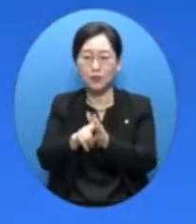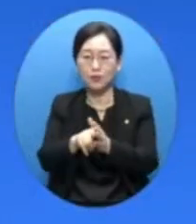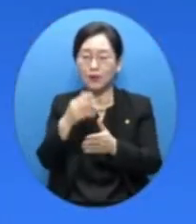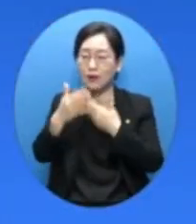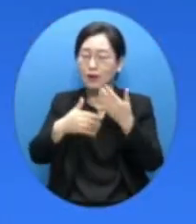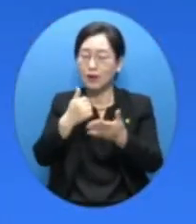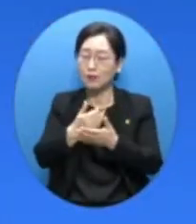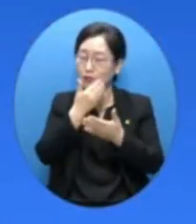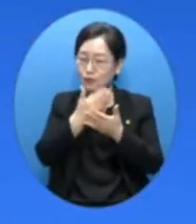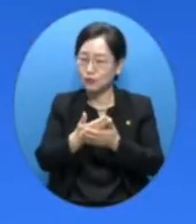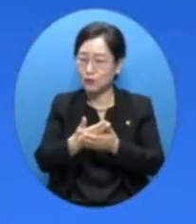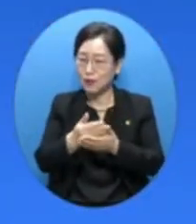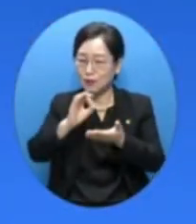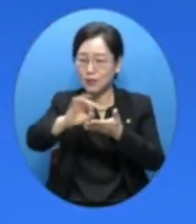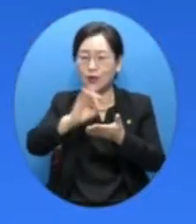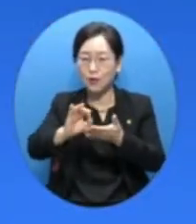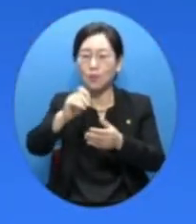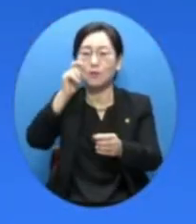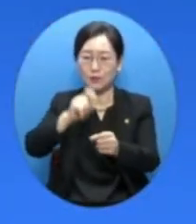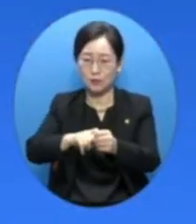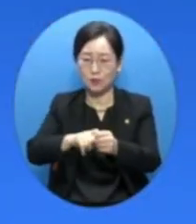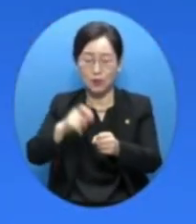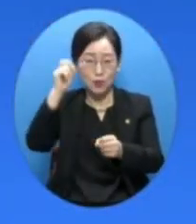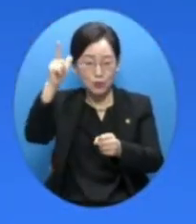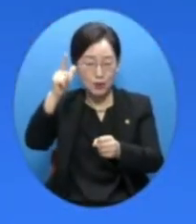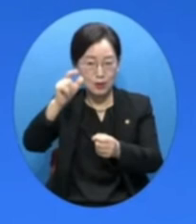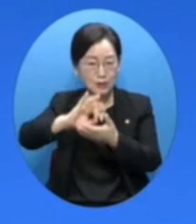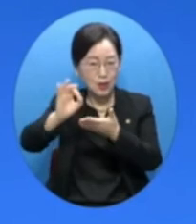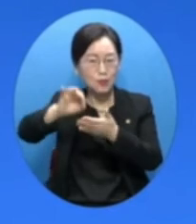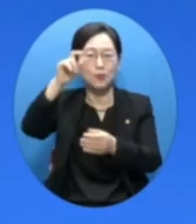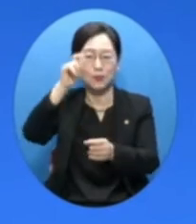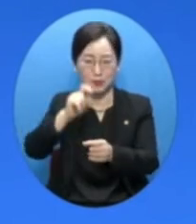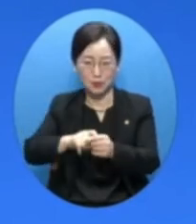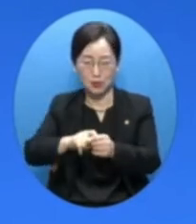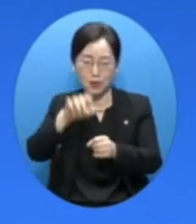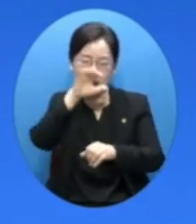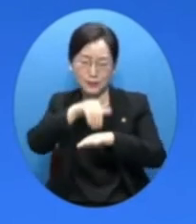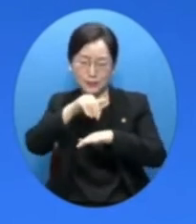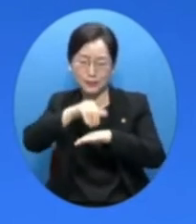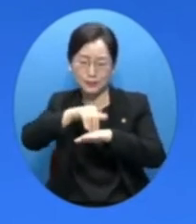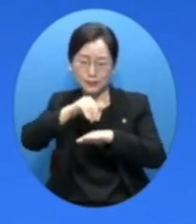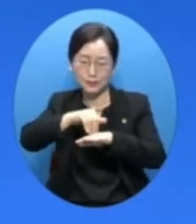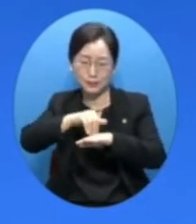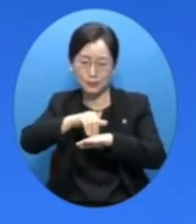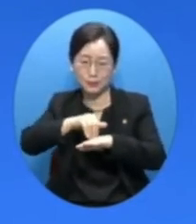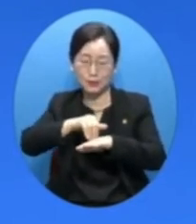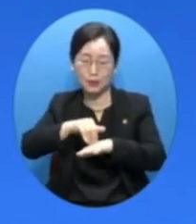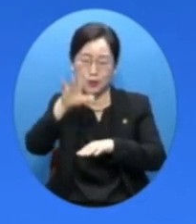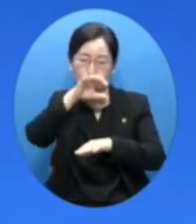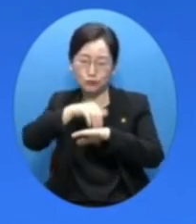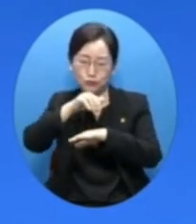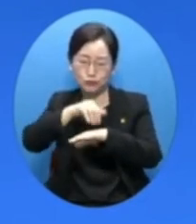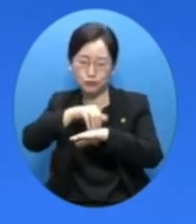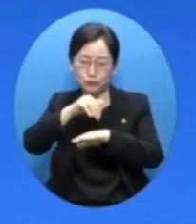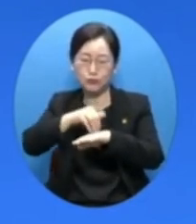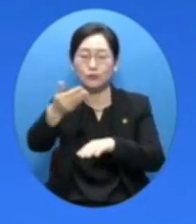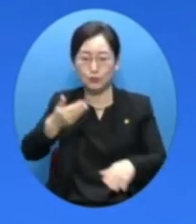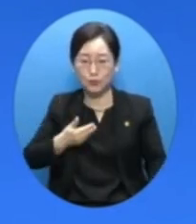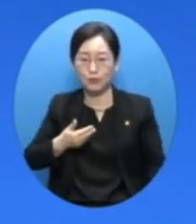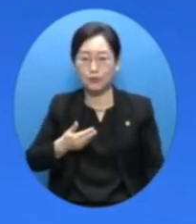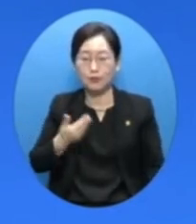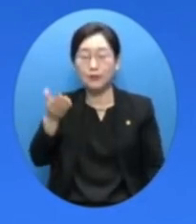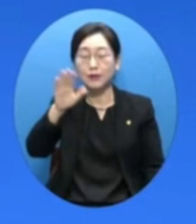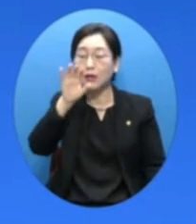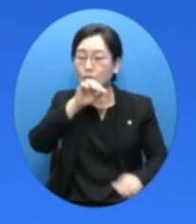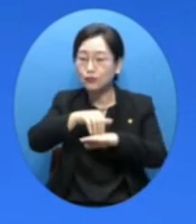귀한 존재로 사용하시려고 하나님의 위대한 사람으로 쓰시려고 우리를 단련시키시는 것입니다. 우리를 훈련시키시는 것입니다. 그러나